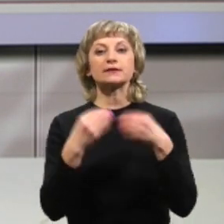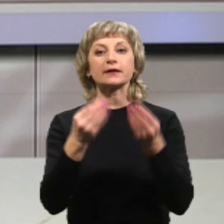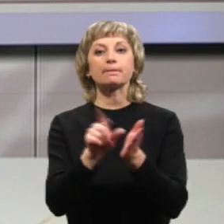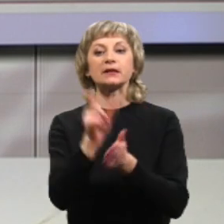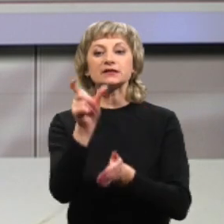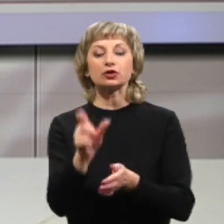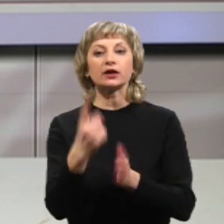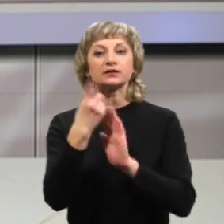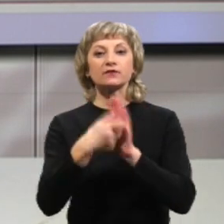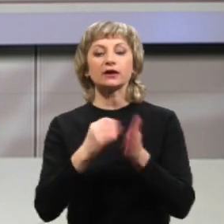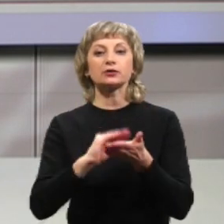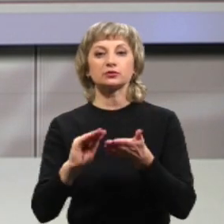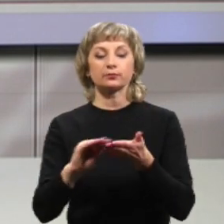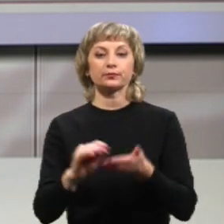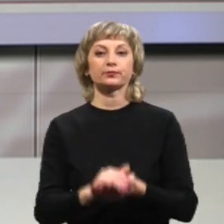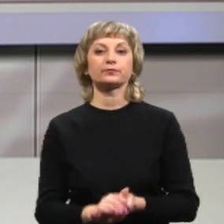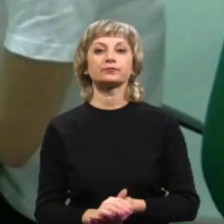пенсіонерові, дізнавалася Анастасія Бачук.